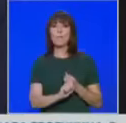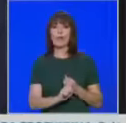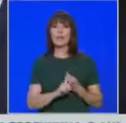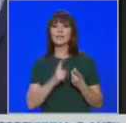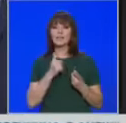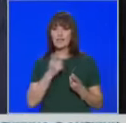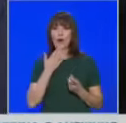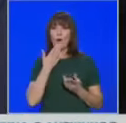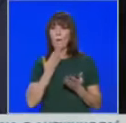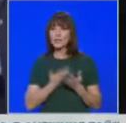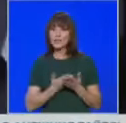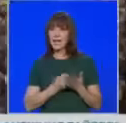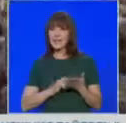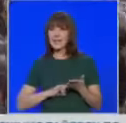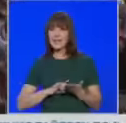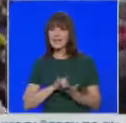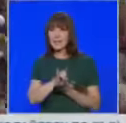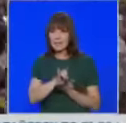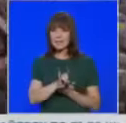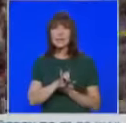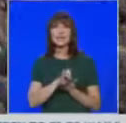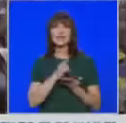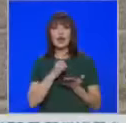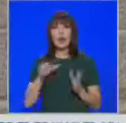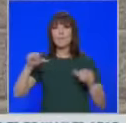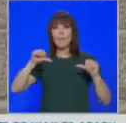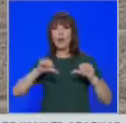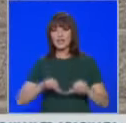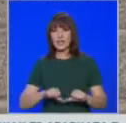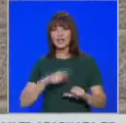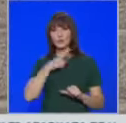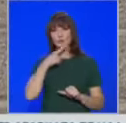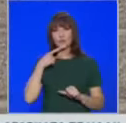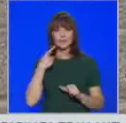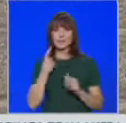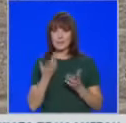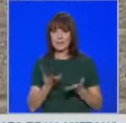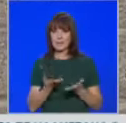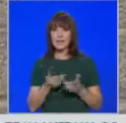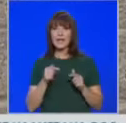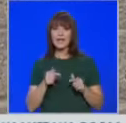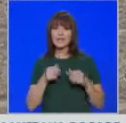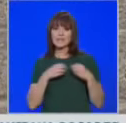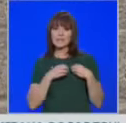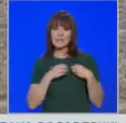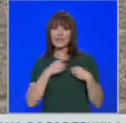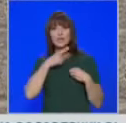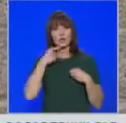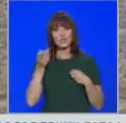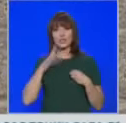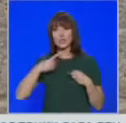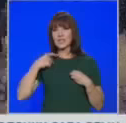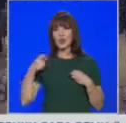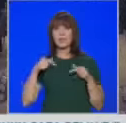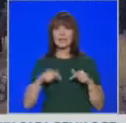обещаните изтребители F-16 поражението на Русия е неизбежно. Скъпи приятели, днес съм уверен, че Русия ще изгуби